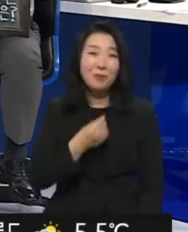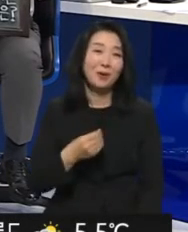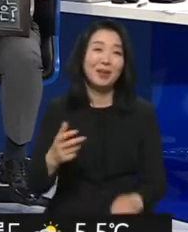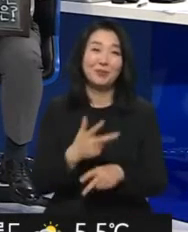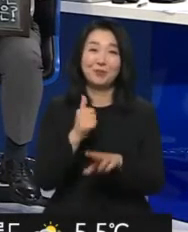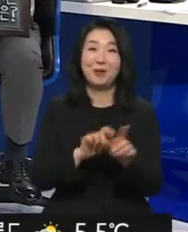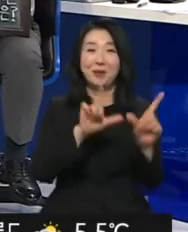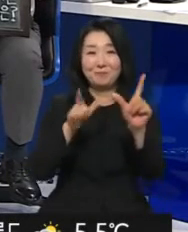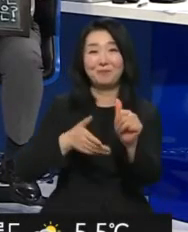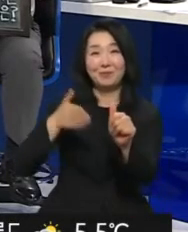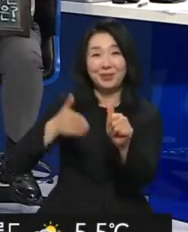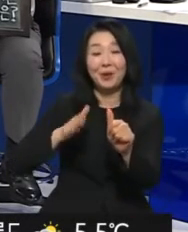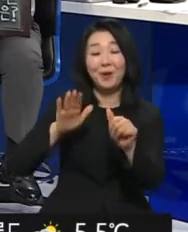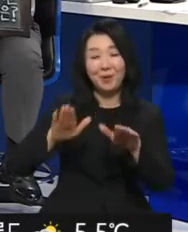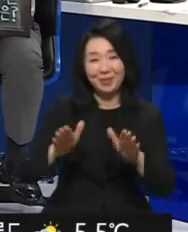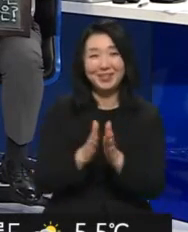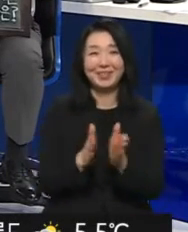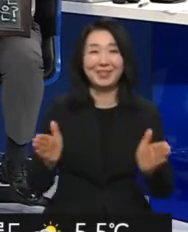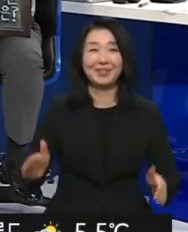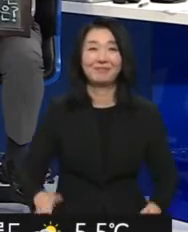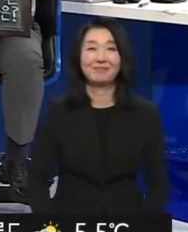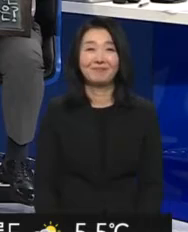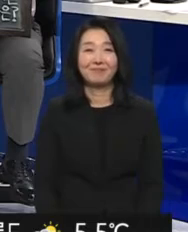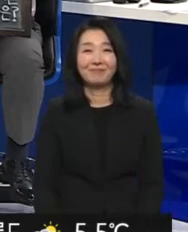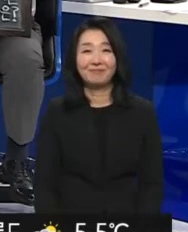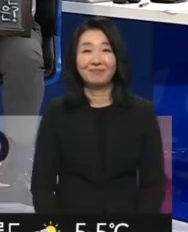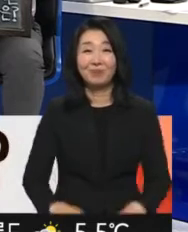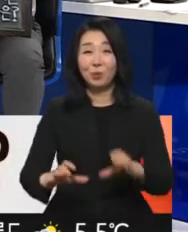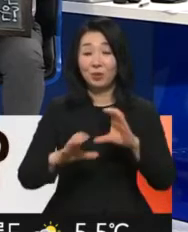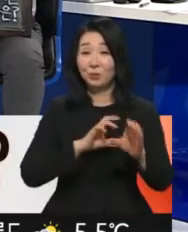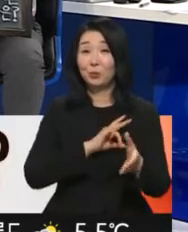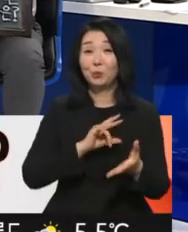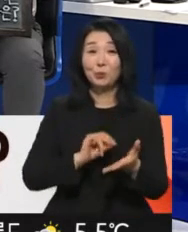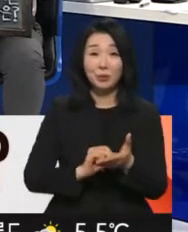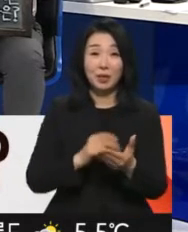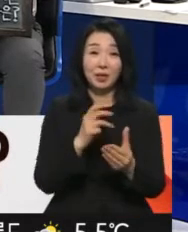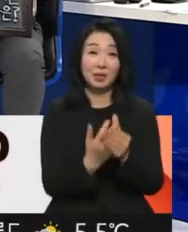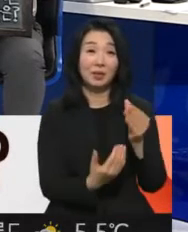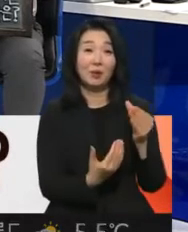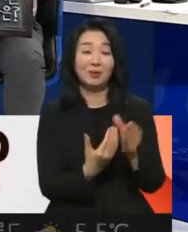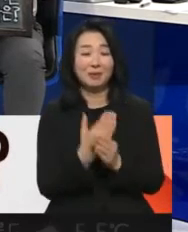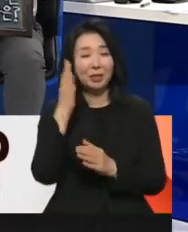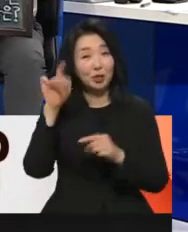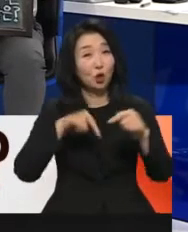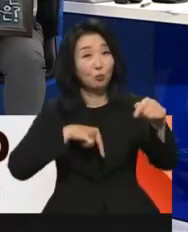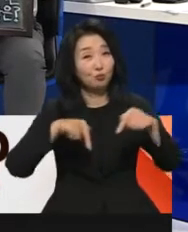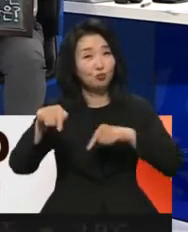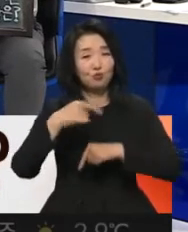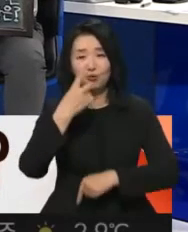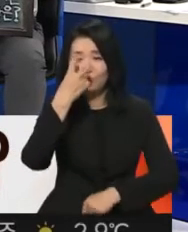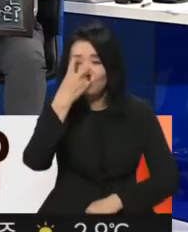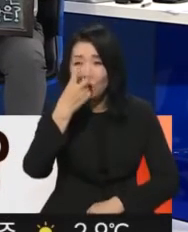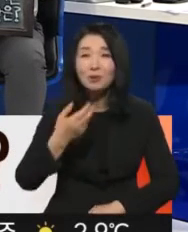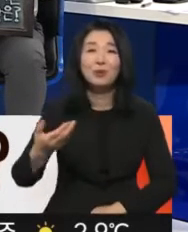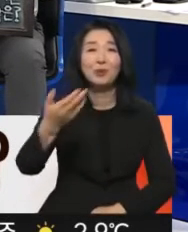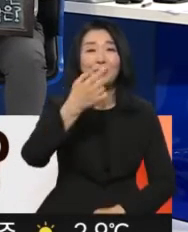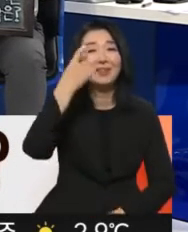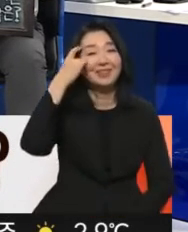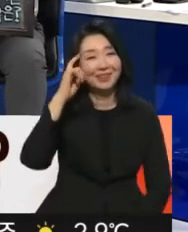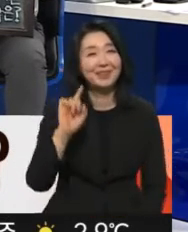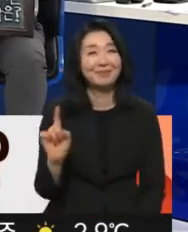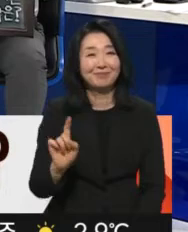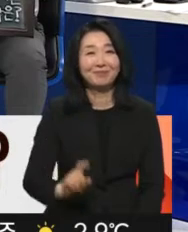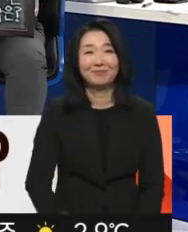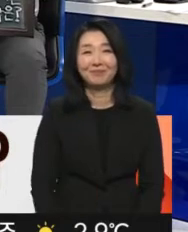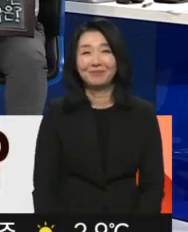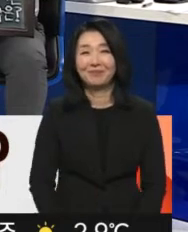보내시고요. 응답하라 다정애 시작하겠습니다. 네, 오늘의 소통 주제는 이태원 참사 청문회를 지켜본 여러분의